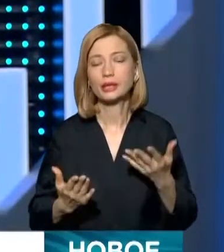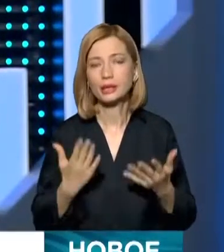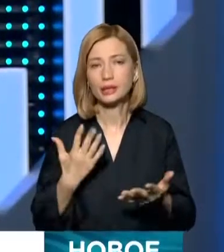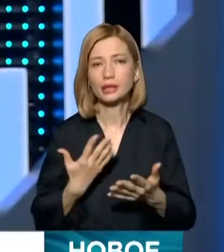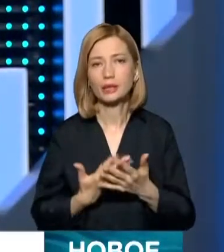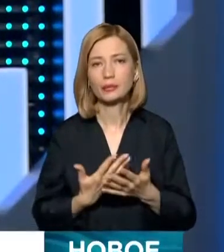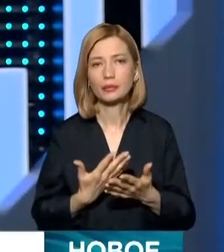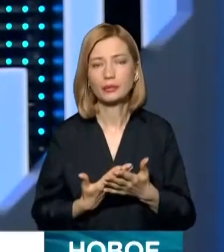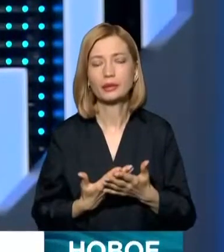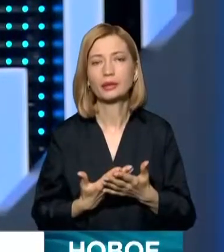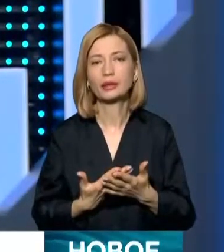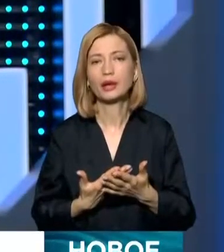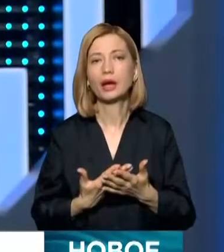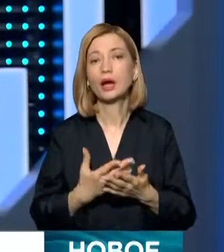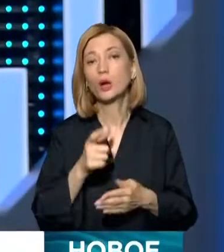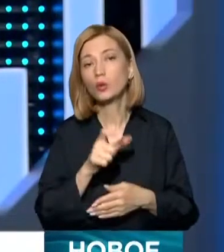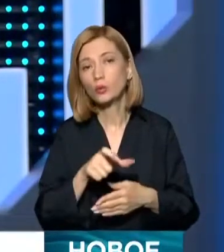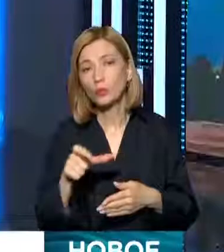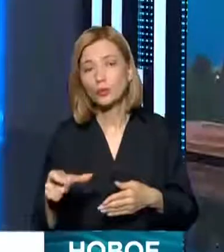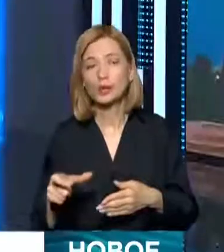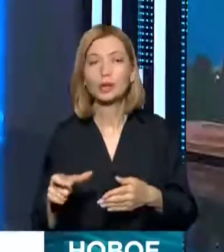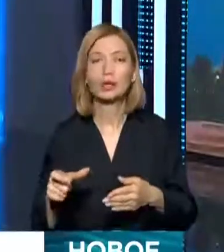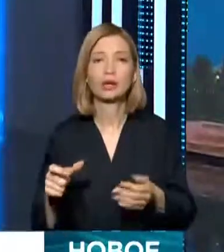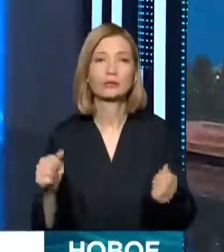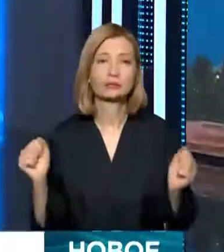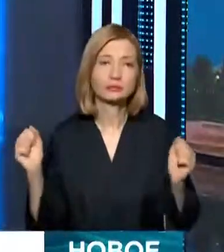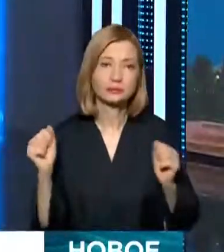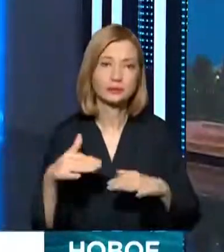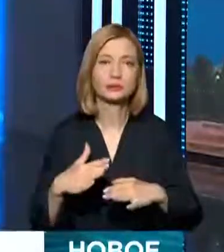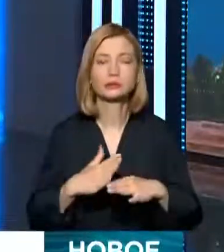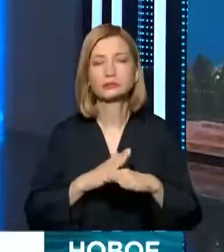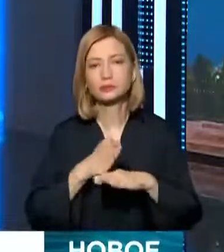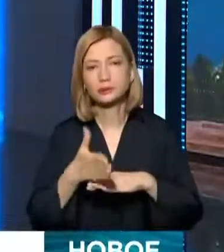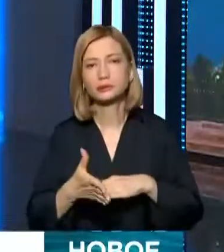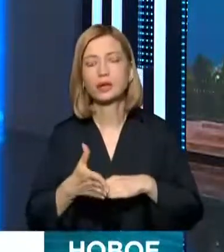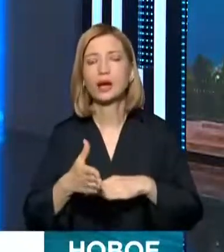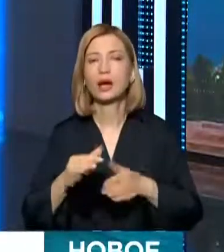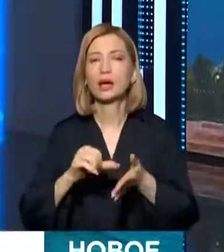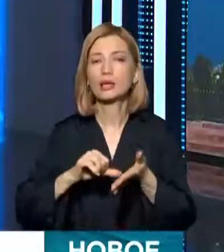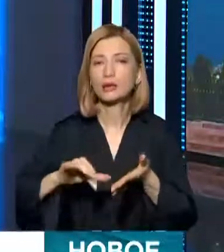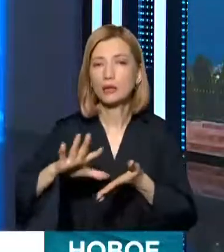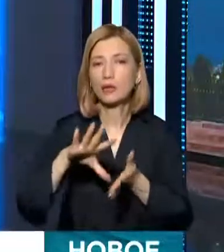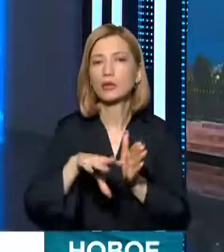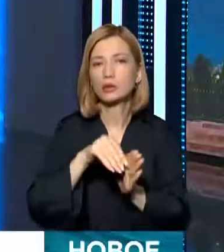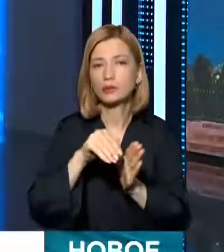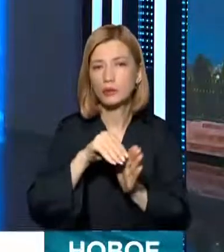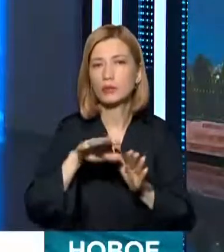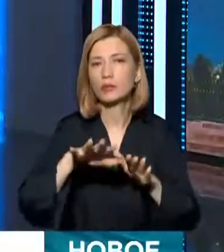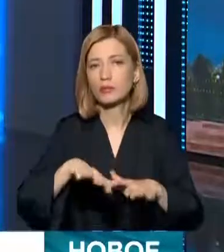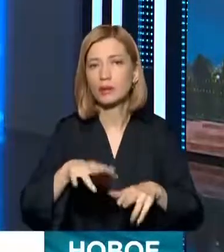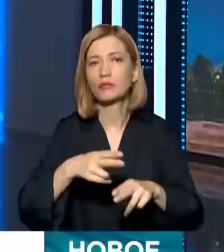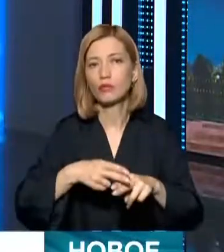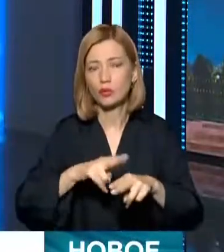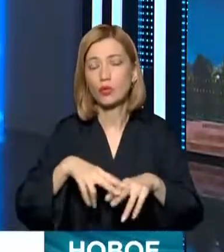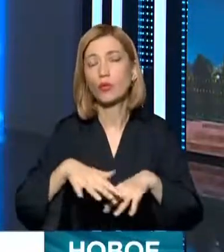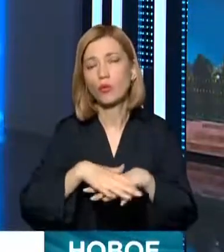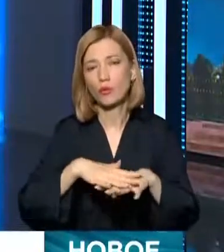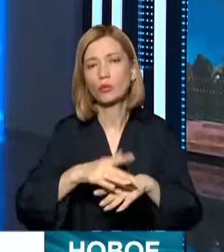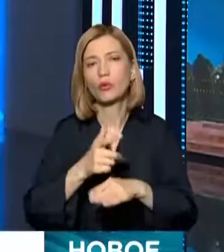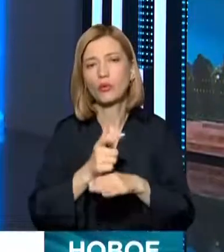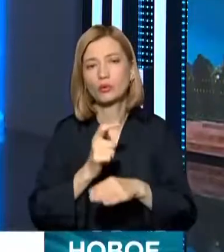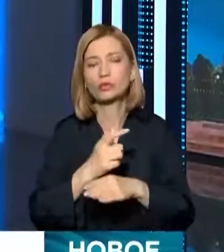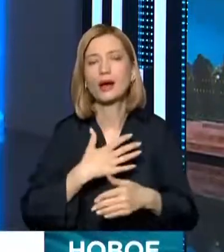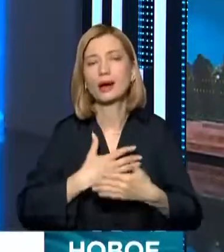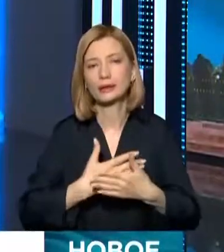зрения, скажем так, явки общества, да, то есть явки избирателей на избирательные участки, то общество всегда достаточно активно поддерживает,